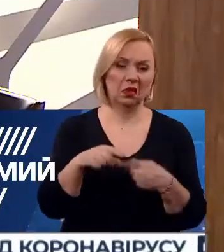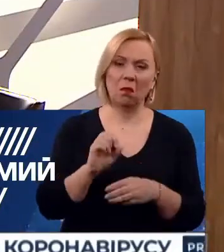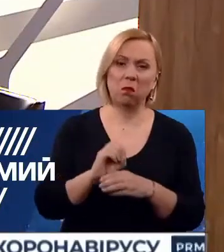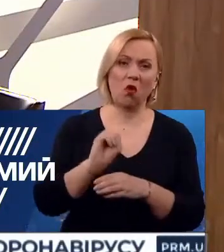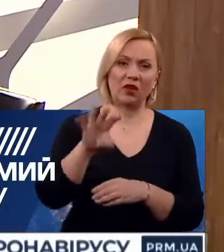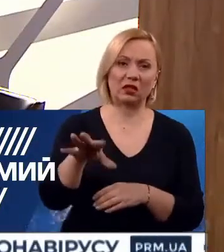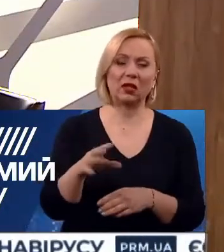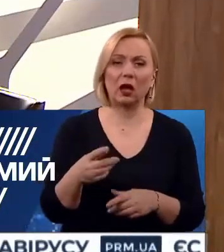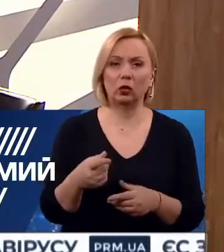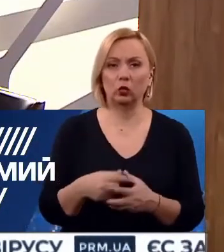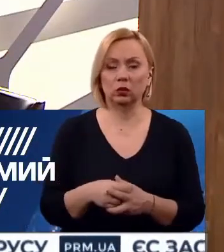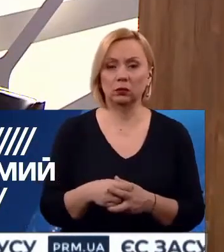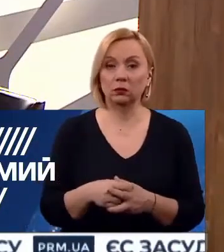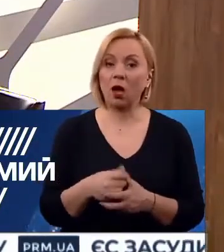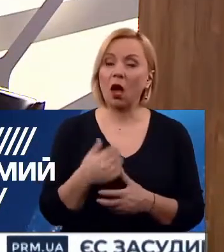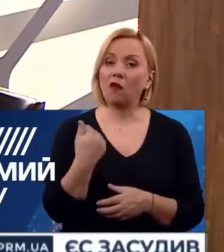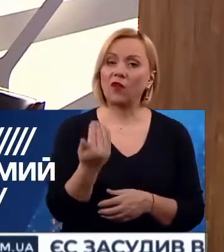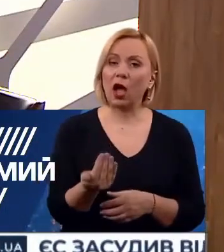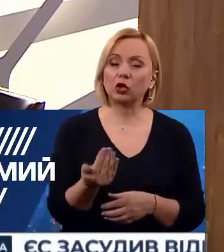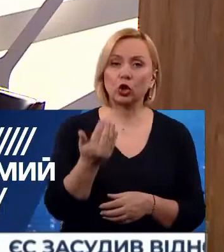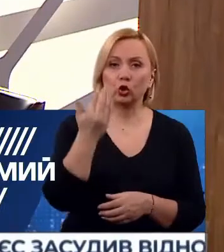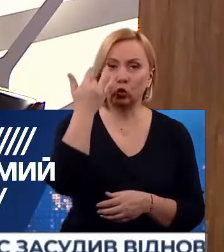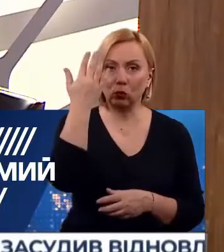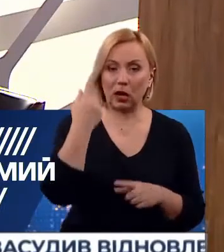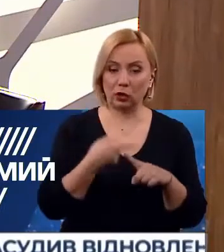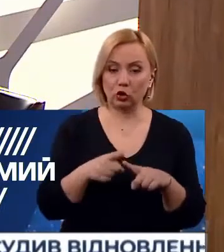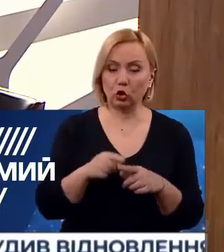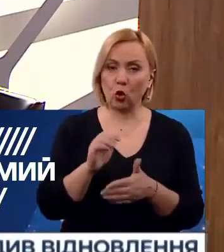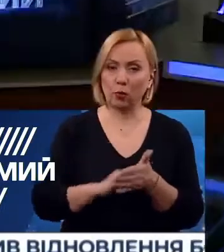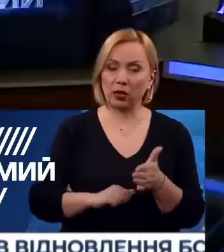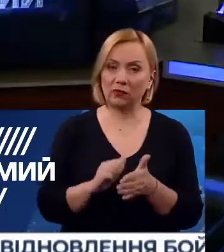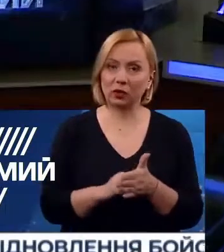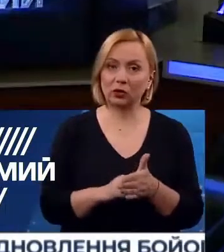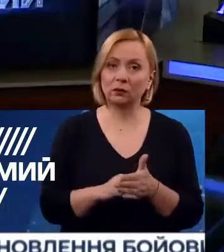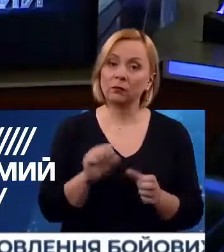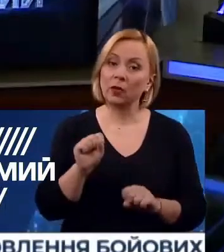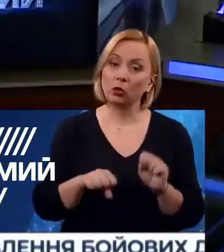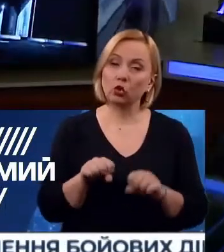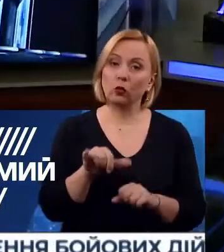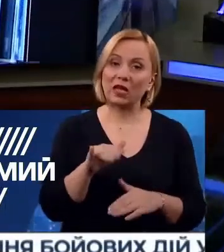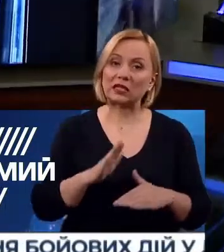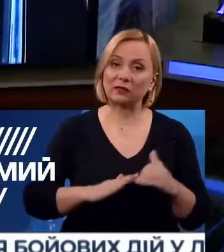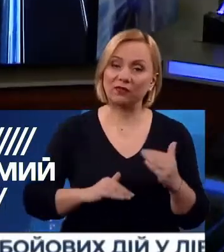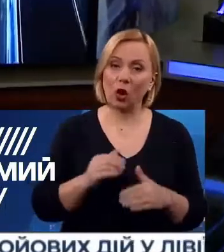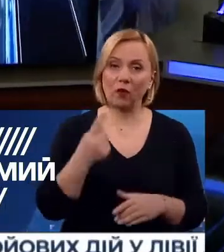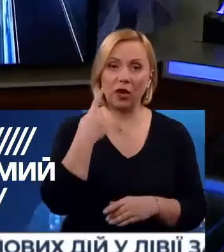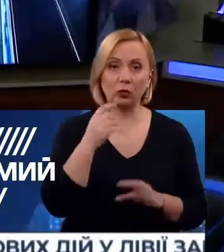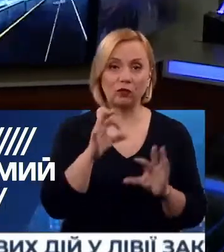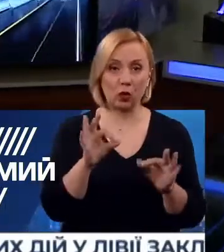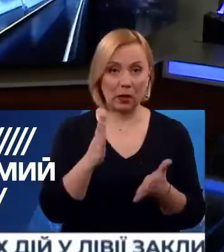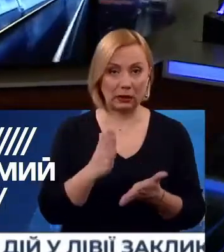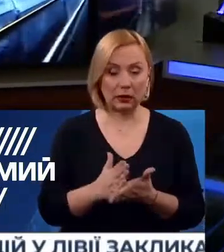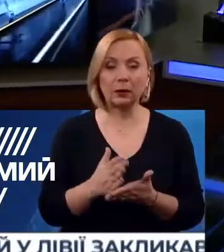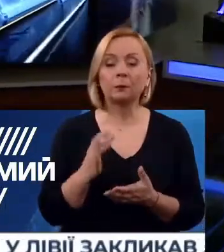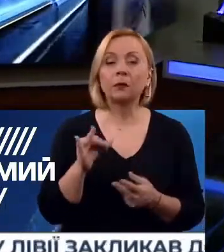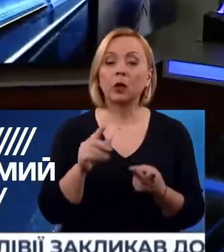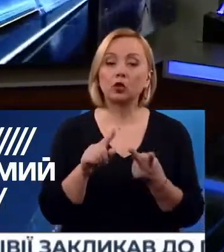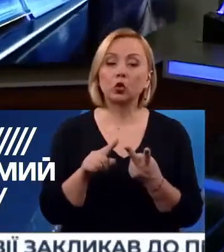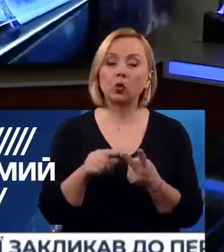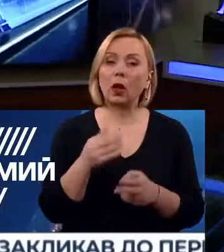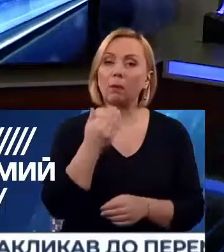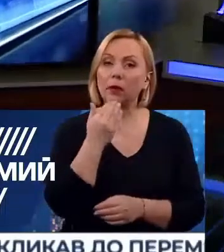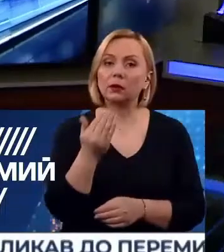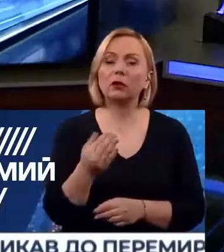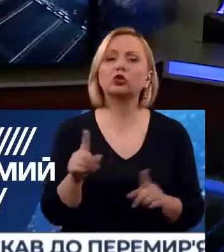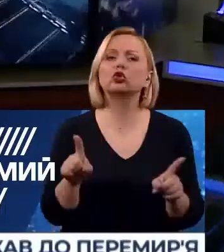фактично ці поставки назад. Ваша думка з цього приводу, чи можливо у вас є якась фахова інформація? Це перше. І друге питання, то що ж робити